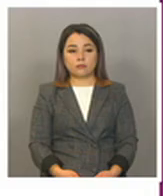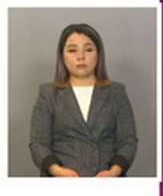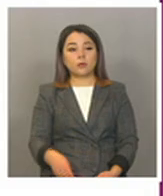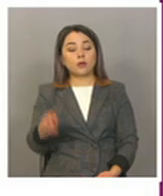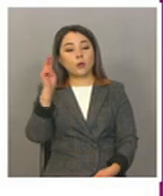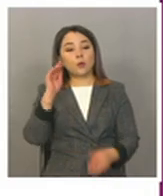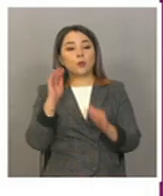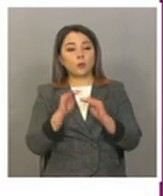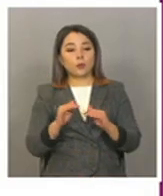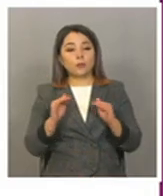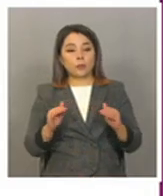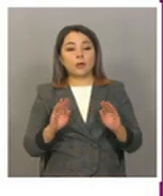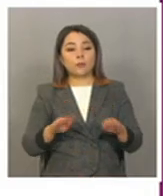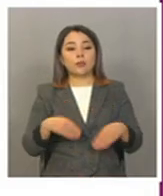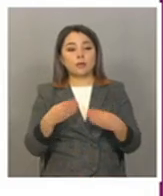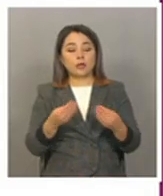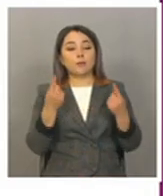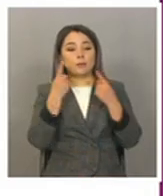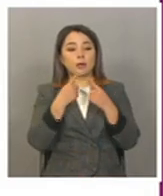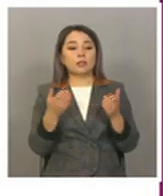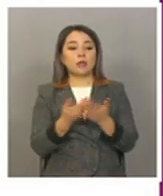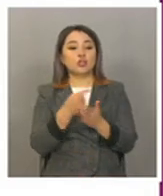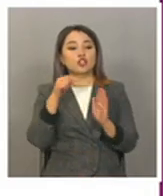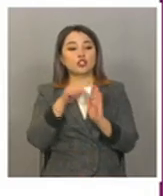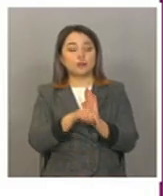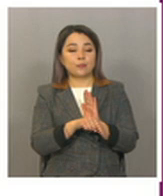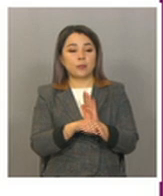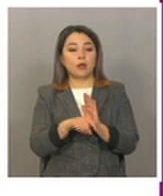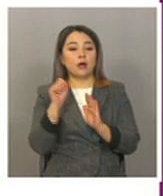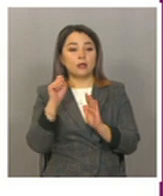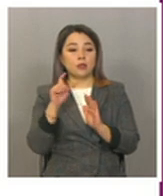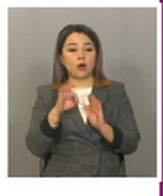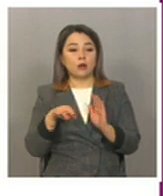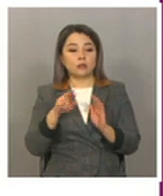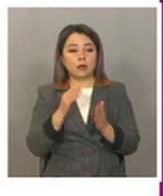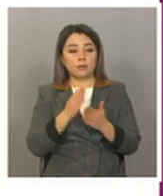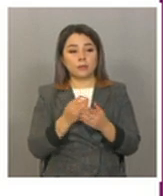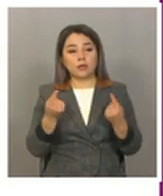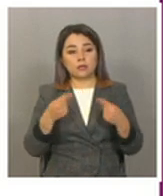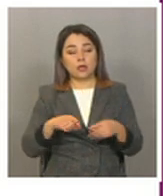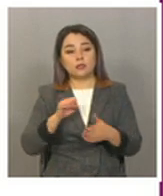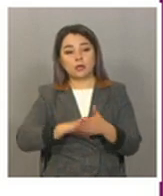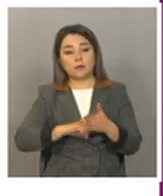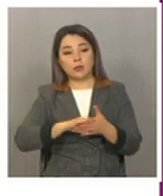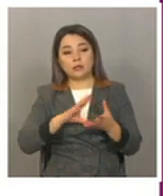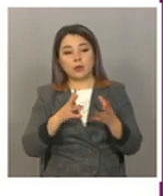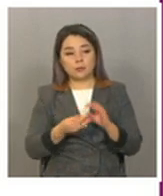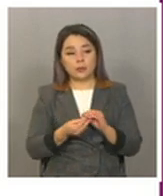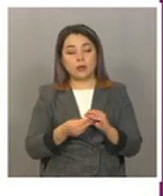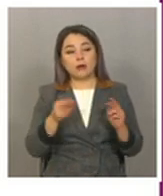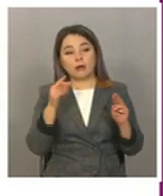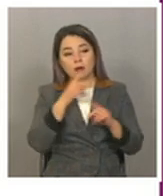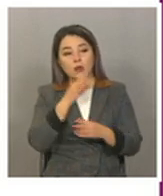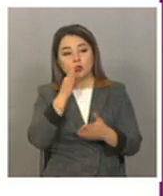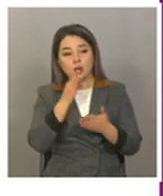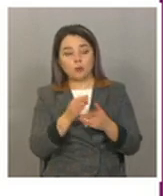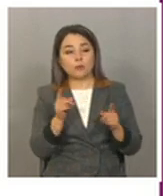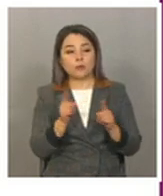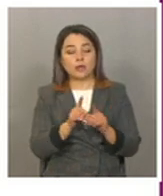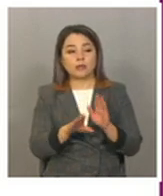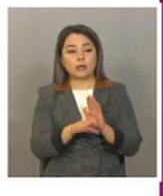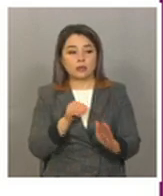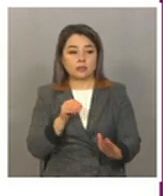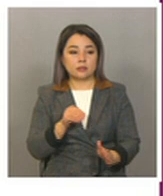Оқушылар, берілген мәліметтердің ішінде Алтын Орданың ыдырау себептеріндегі қате жауапты